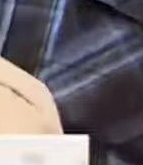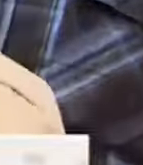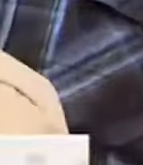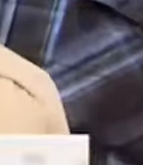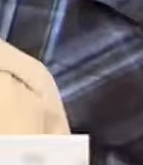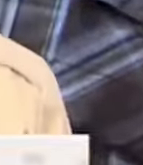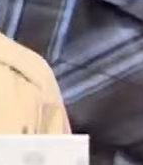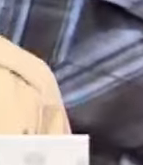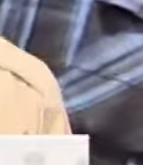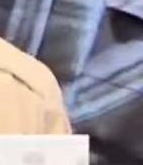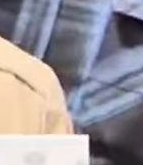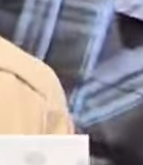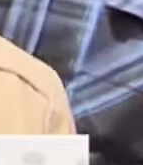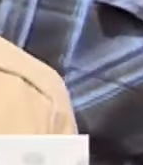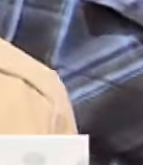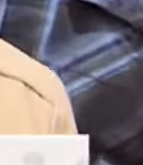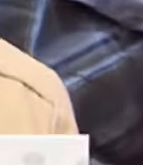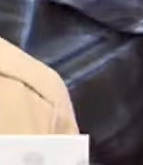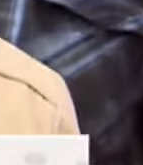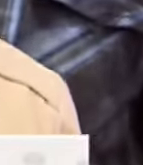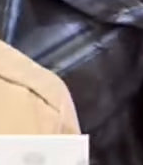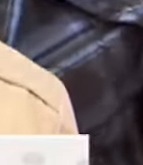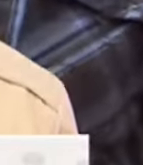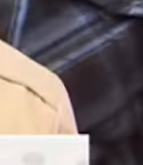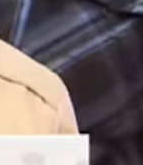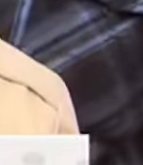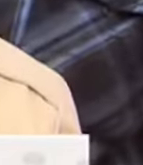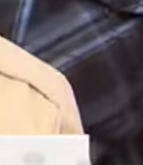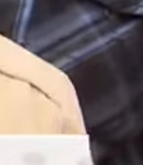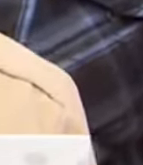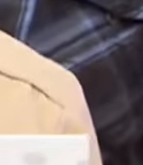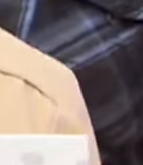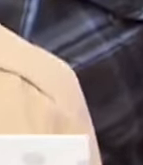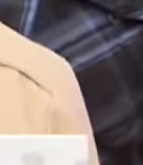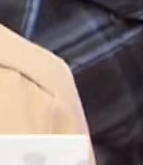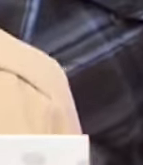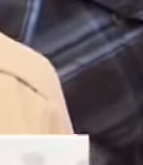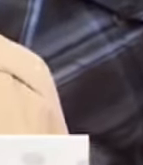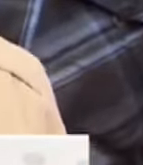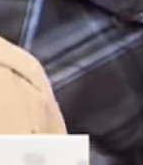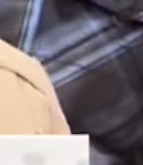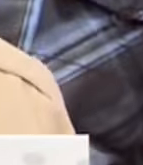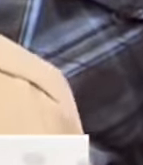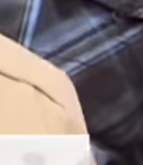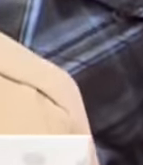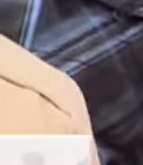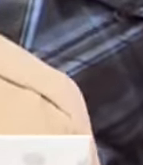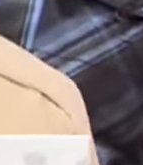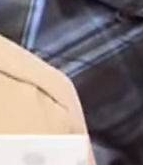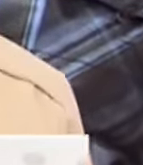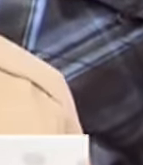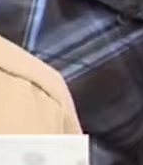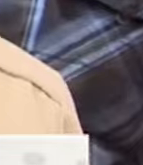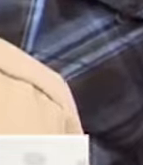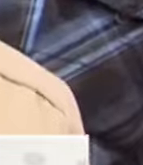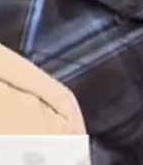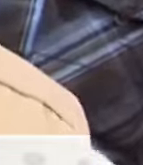Maisha yetu imekuwa mbaya tangu siku hiyo, vile tulikuwa tunakopa pahali ndio tupate maisha,